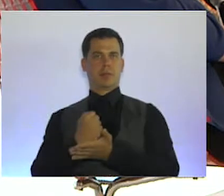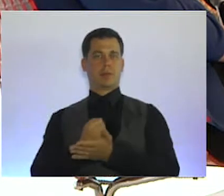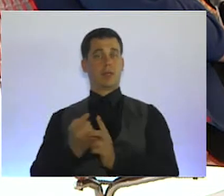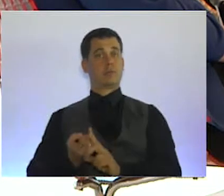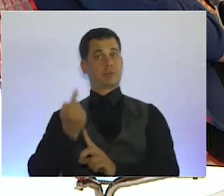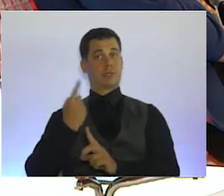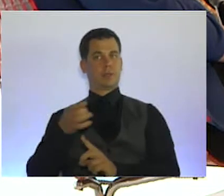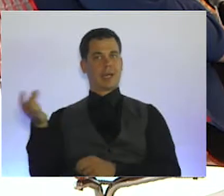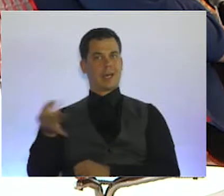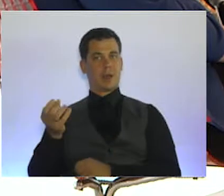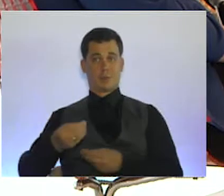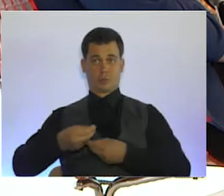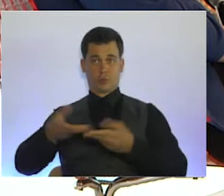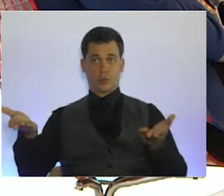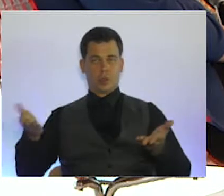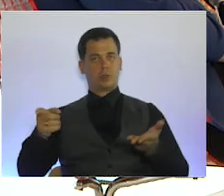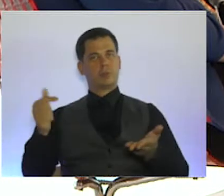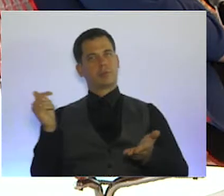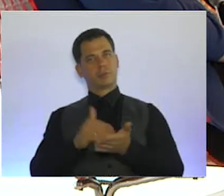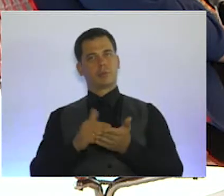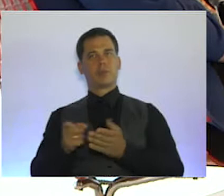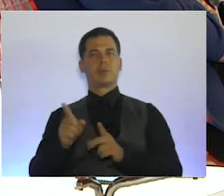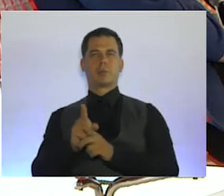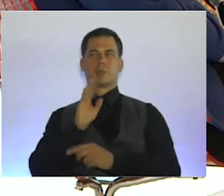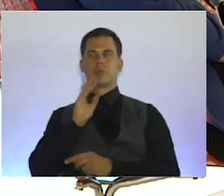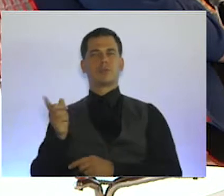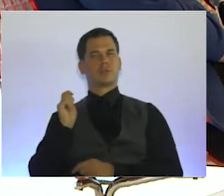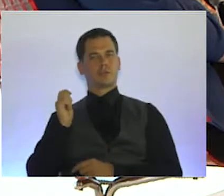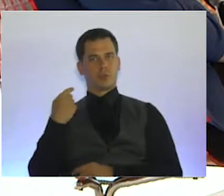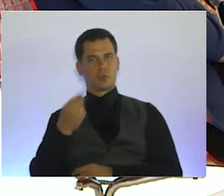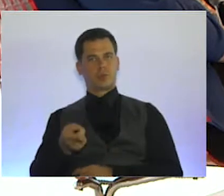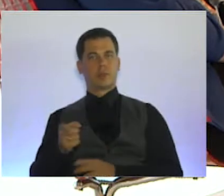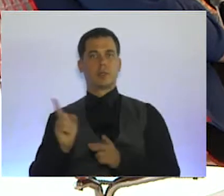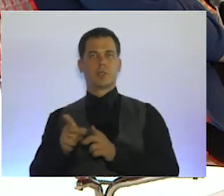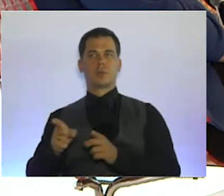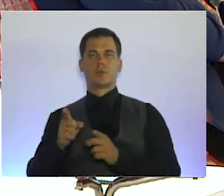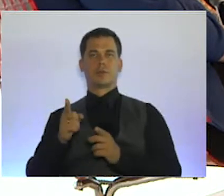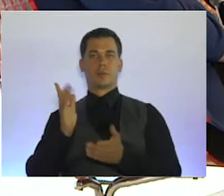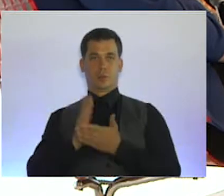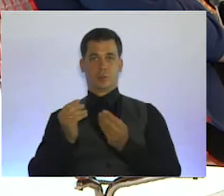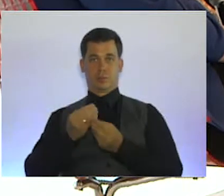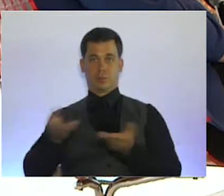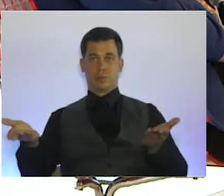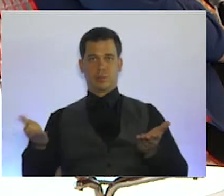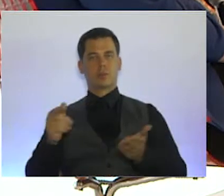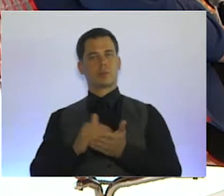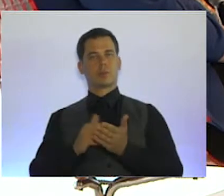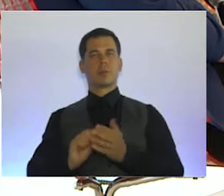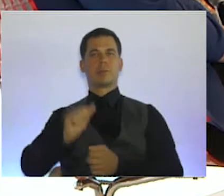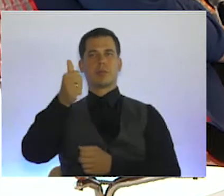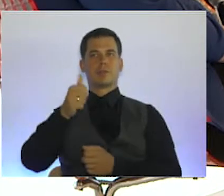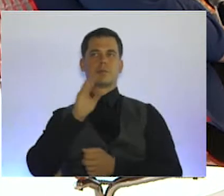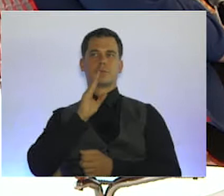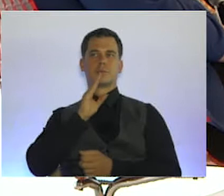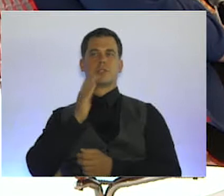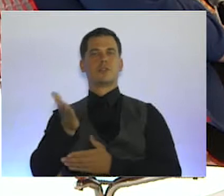tworząc pewnego rodzaju rozwiązania w tym wypadku, również podobnie jak moja przedmówczyni, gry, które de facto są zamknięte w pudełku, wymagają pewnego rodzaju